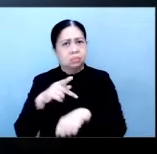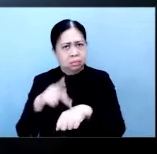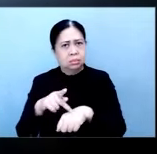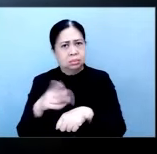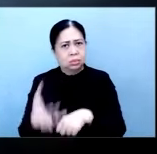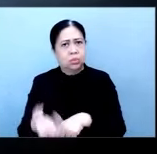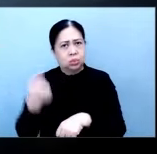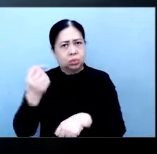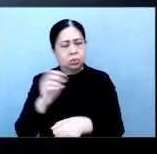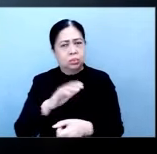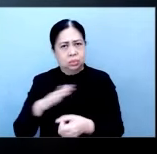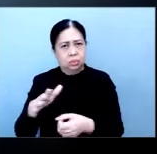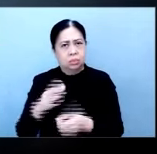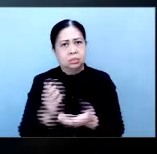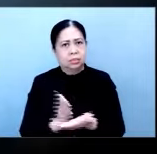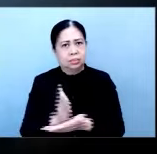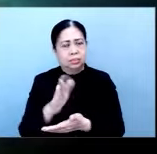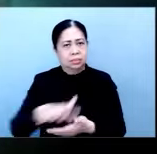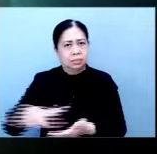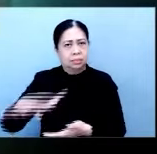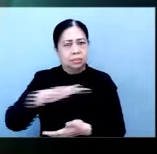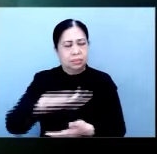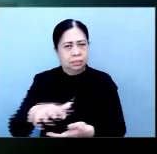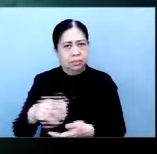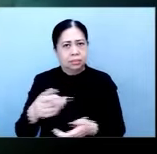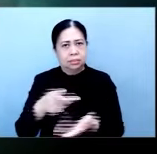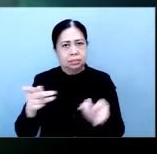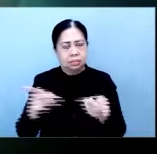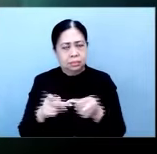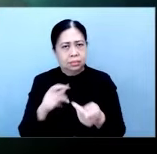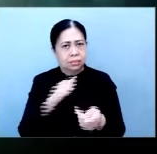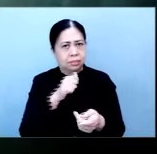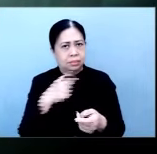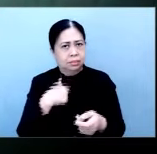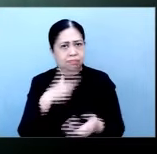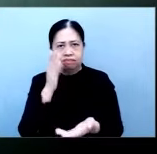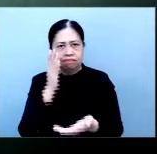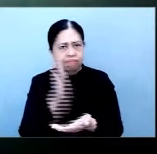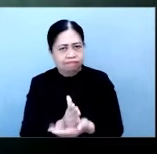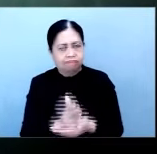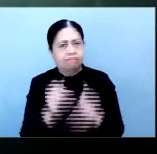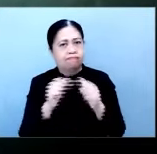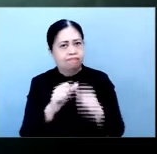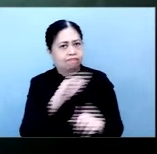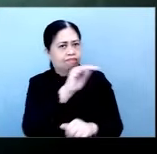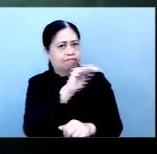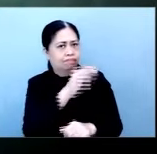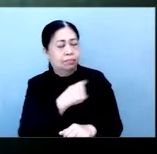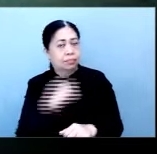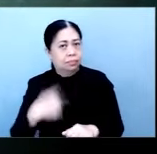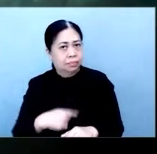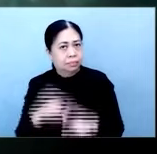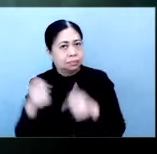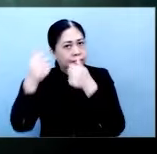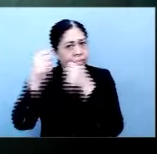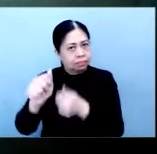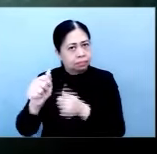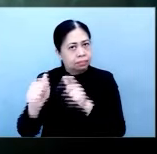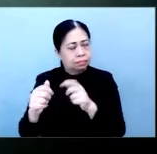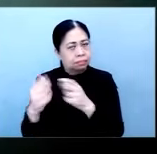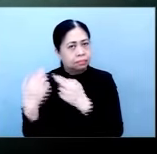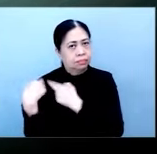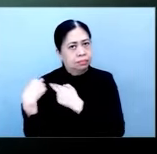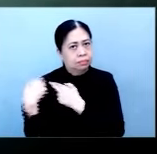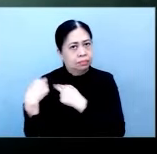ang may karapatan sa pinag-aagawang teritoryo. Hindi rin daw tayo titigil sa pagpapaalala sa China na sumunod sa kanilang